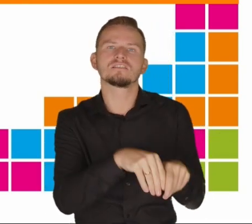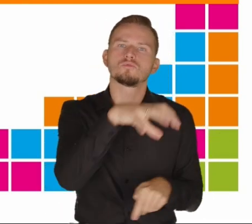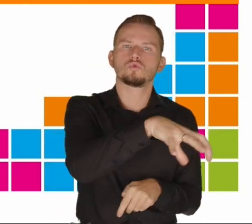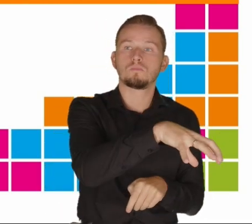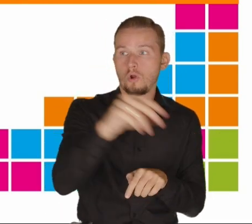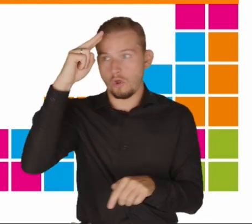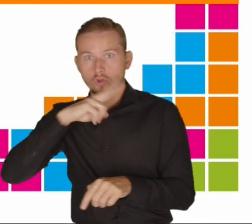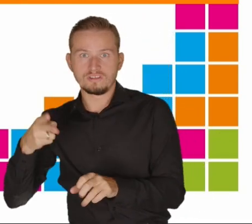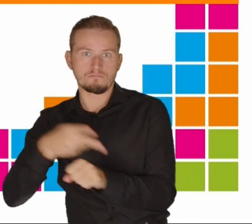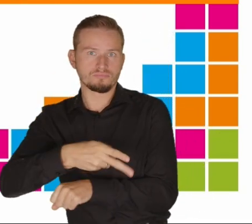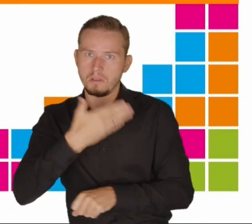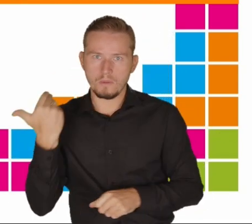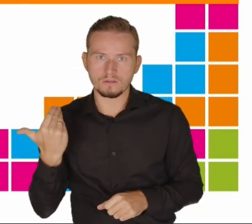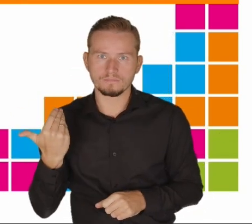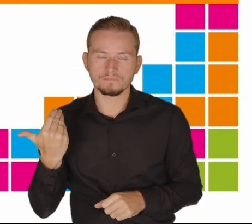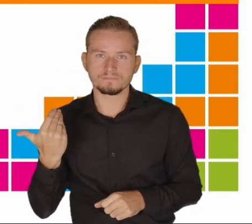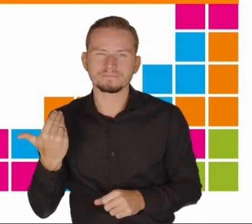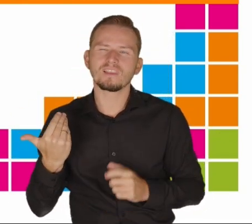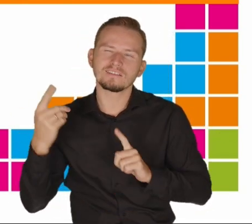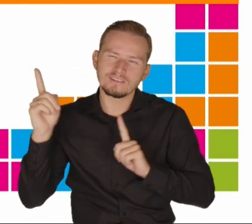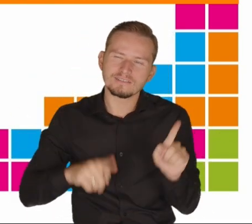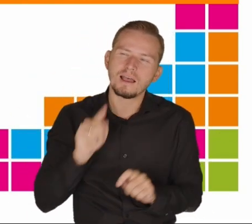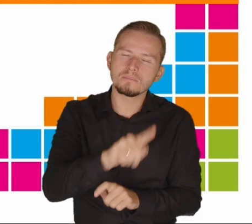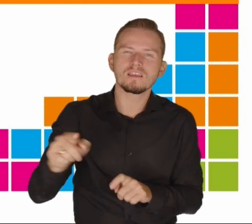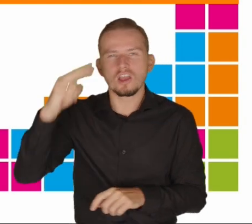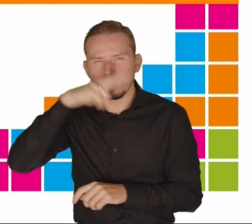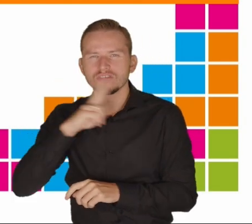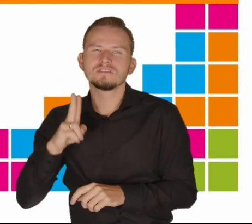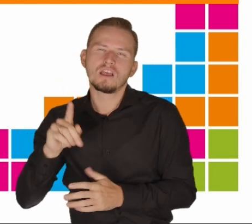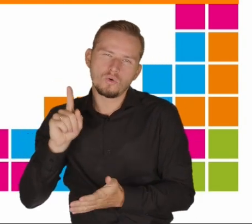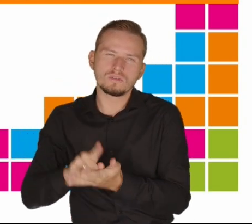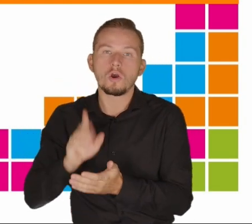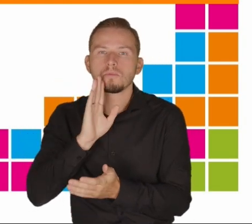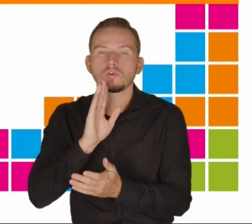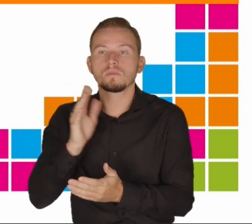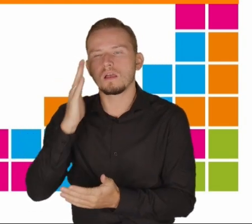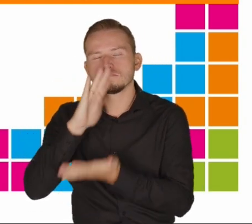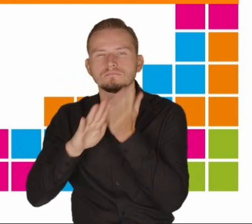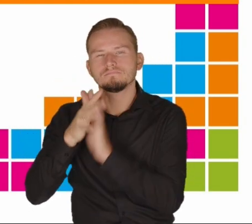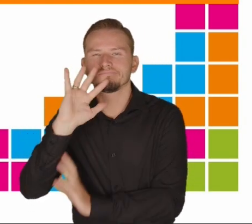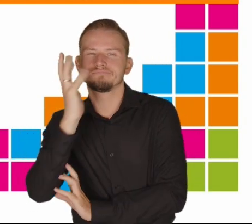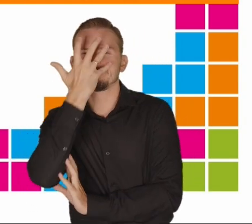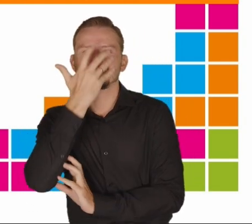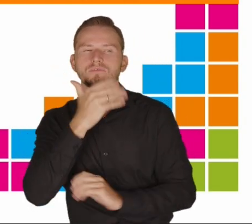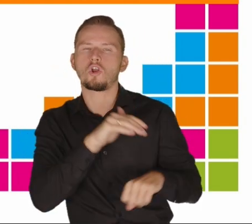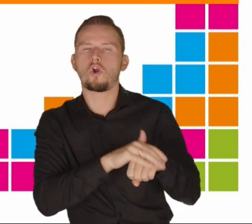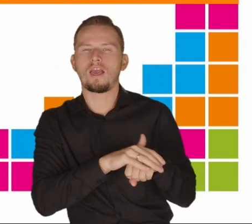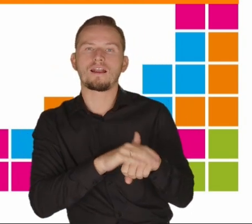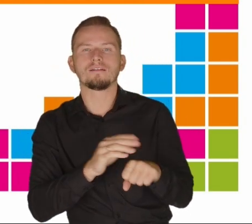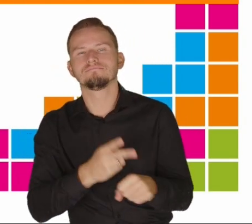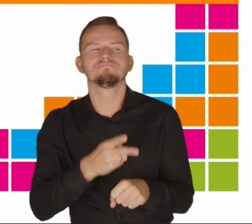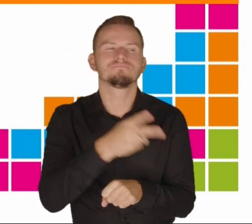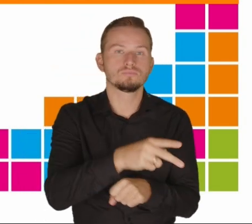rodzice nie mają dostępu. Oczywiście niektórzy rodzice jakoś sobie z tym radzili tak, że się podszywali pod znajomych, wchodzili do tych grup